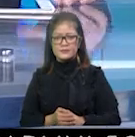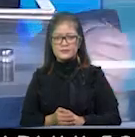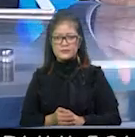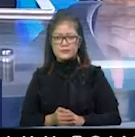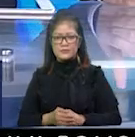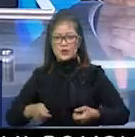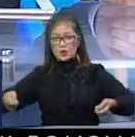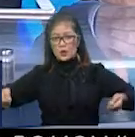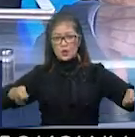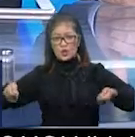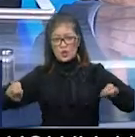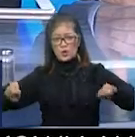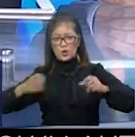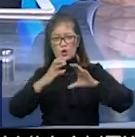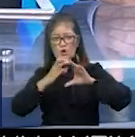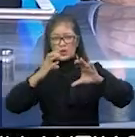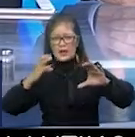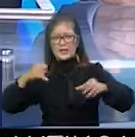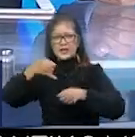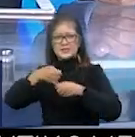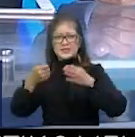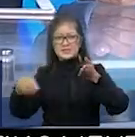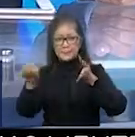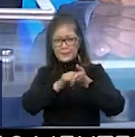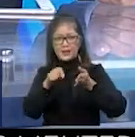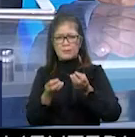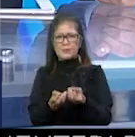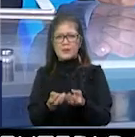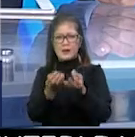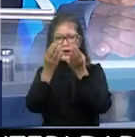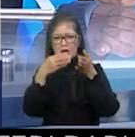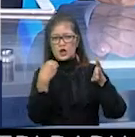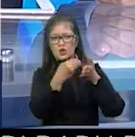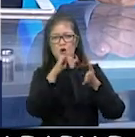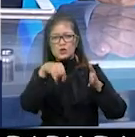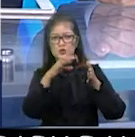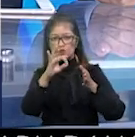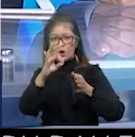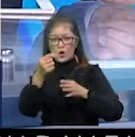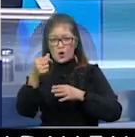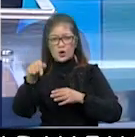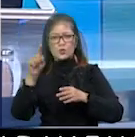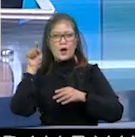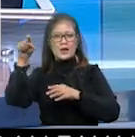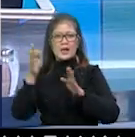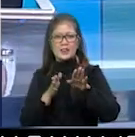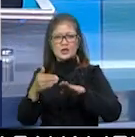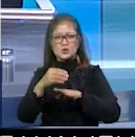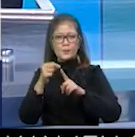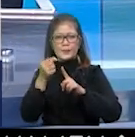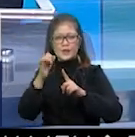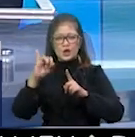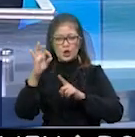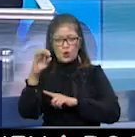Sebuah truk kontainer bermuatan semen terbakar di ruas tol Jor arah Tanjung Priok, Jakarta Utara. Diduga percikan api terjadi